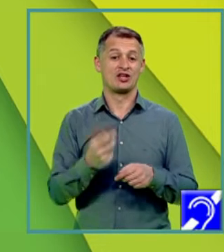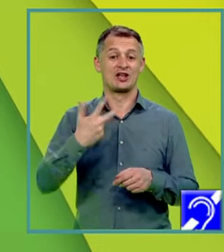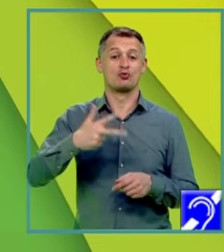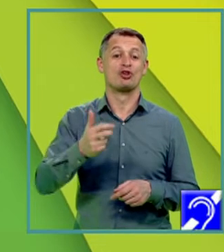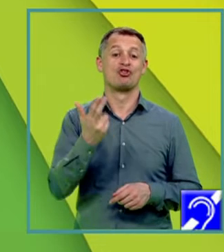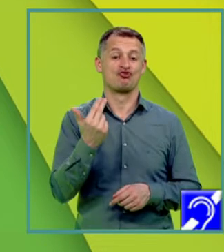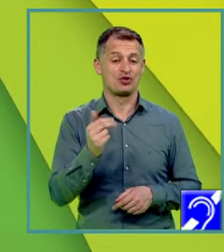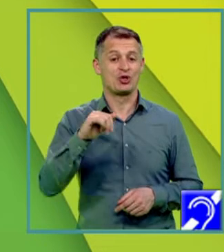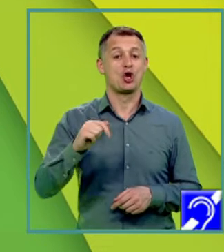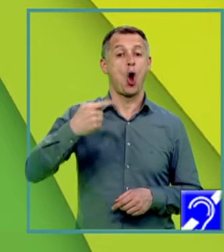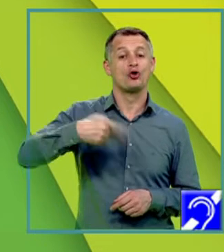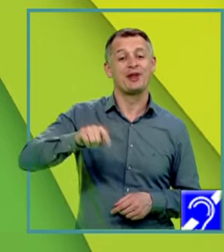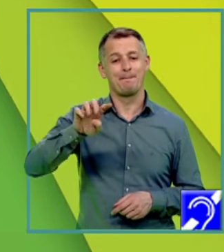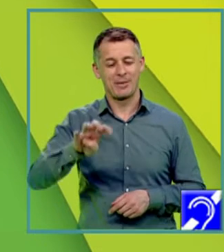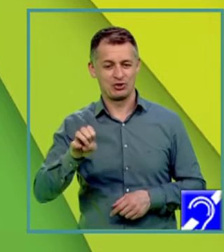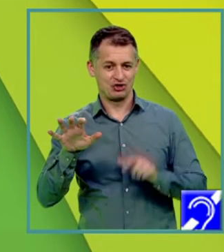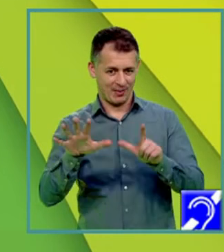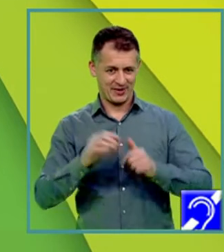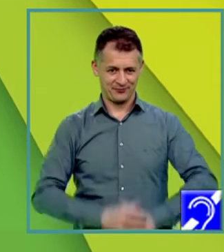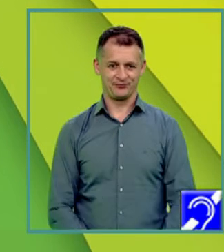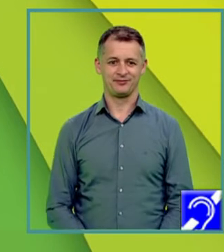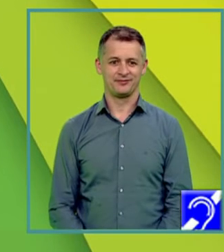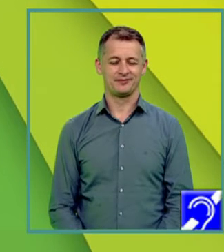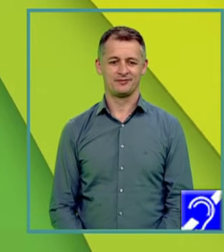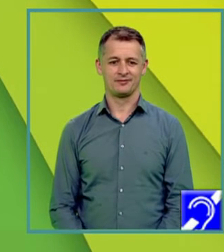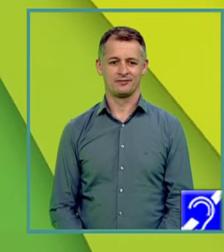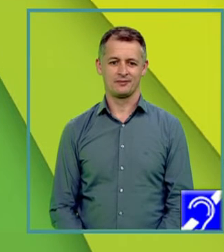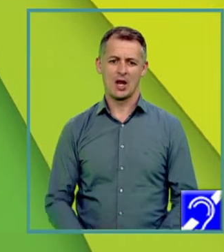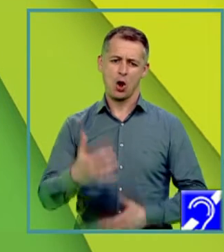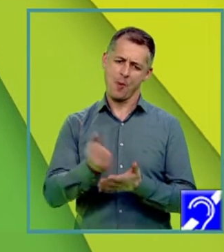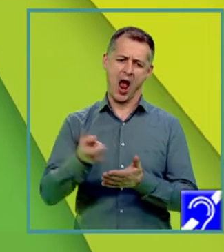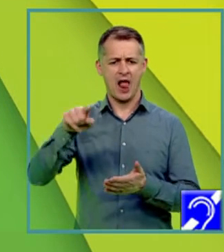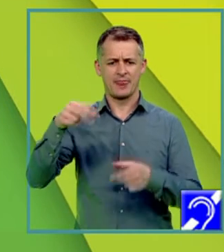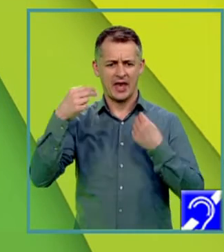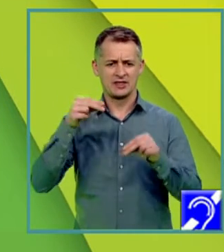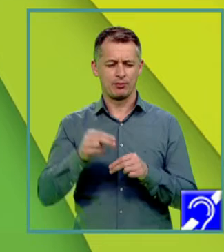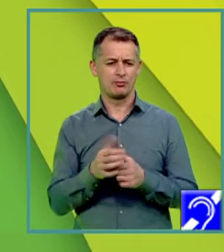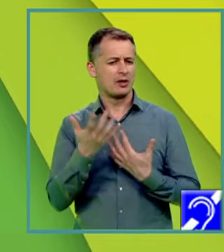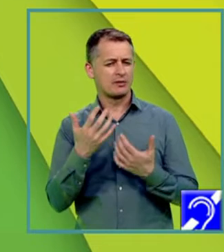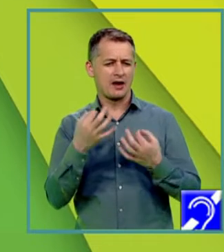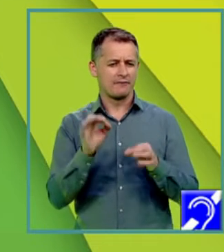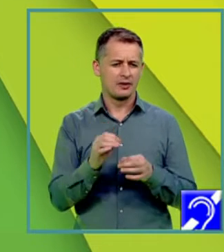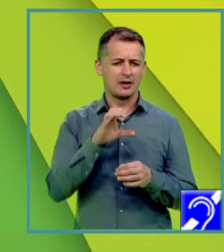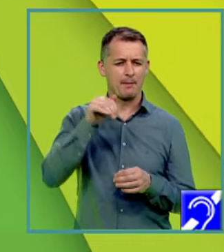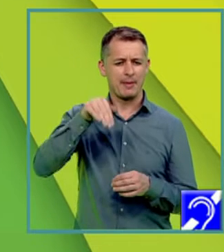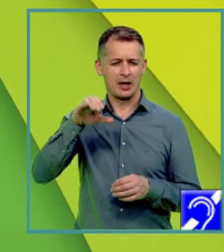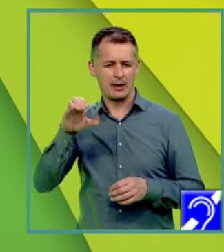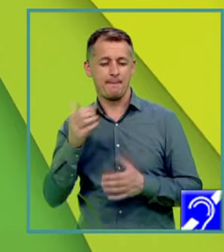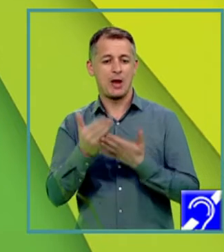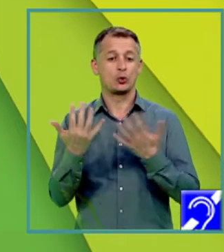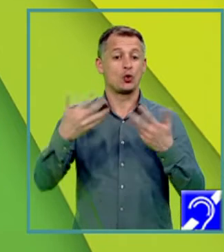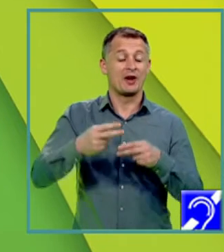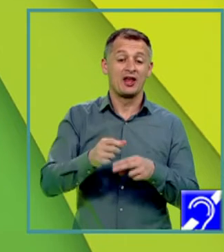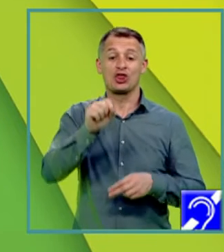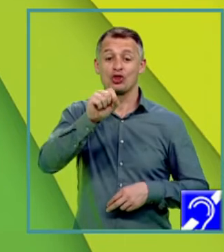și 147 să luăm un alt exemplu și să vedem cât ar fi cmmmc pentru numerele